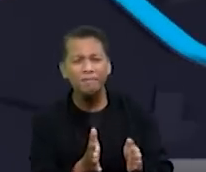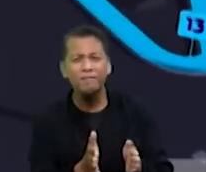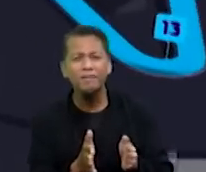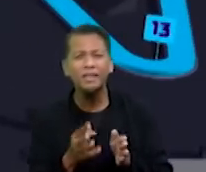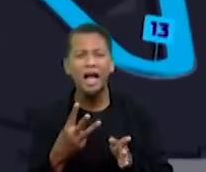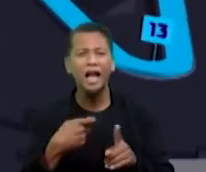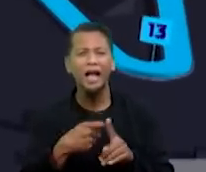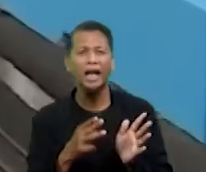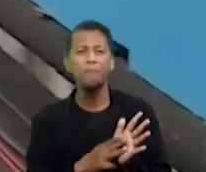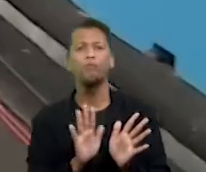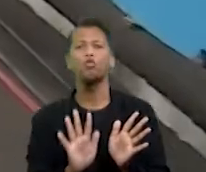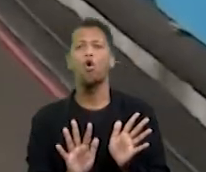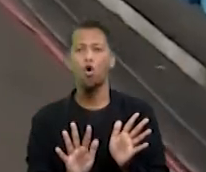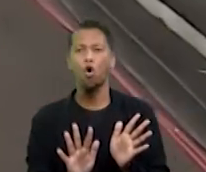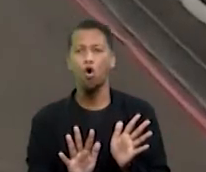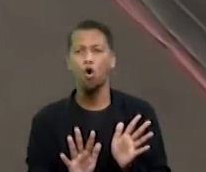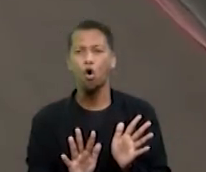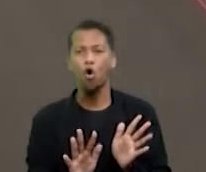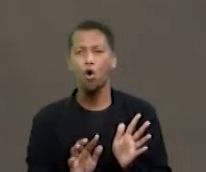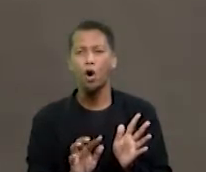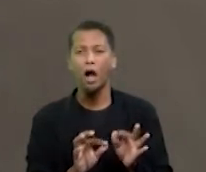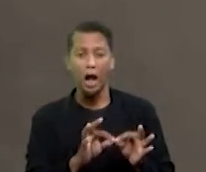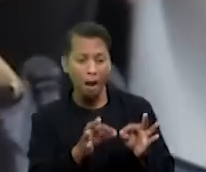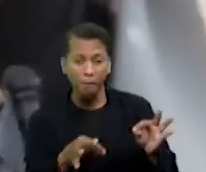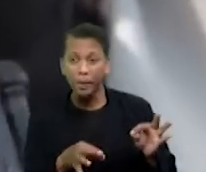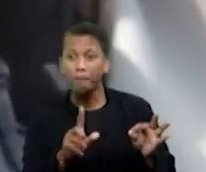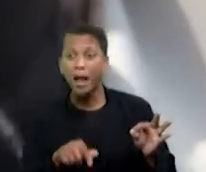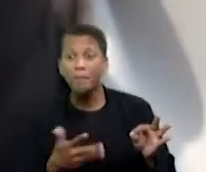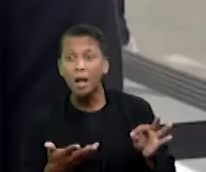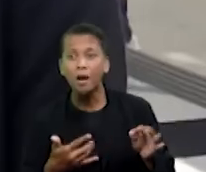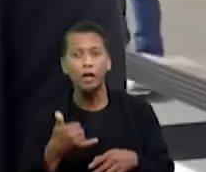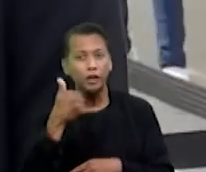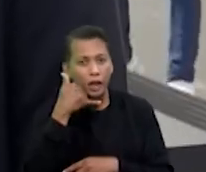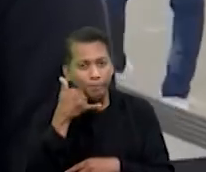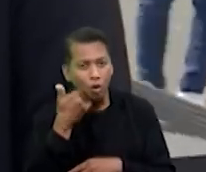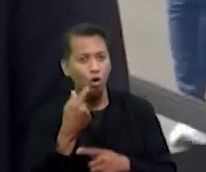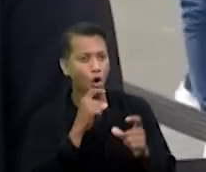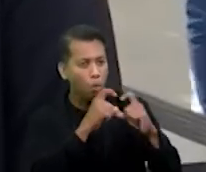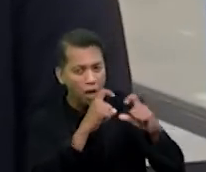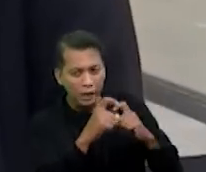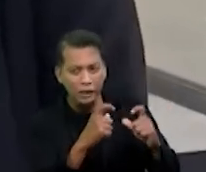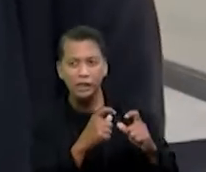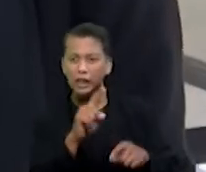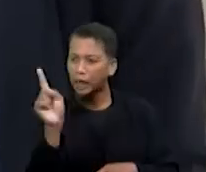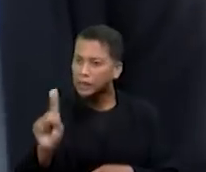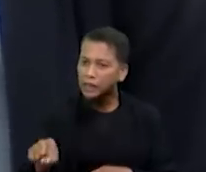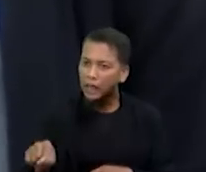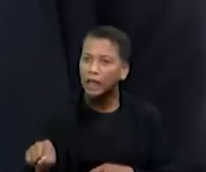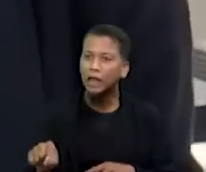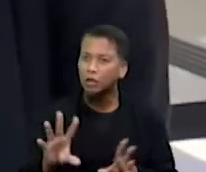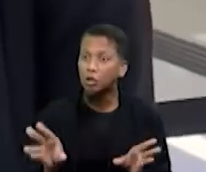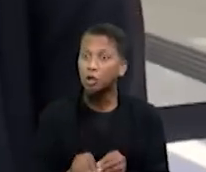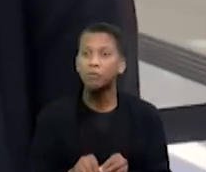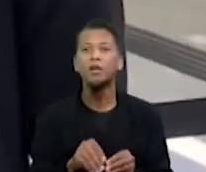Tahu berapa banyak kabel yang harus dipasang di sini? Kabel telekomunikasi, kabel listrik, kabel semuanya 60 km. Oke? Jadi